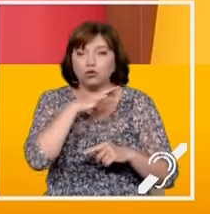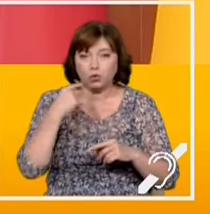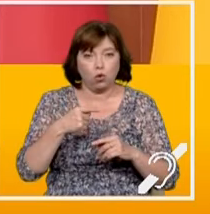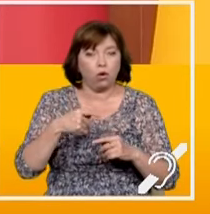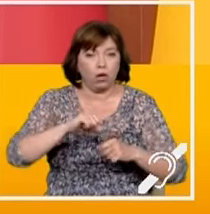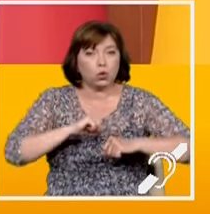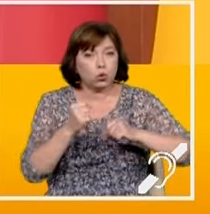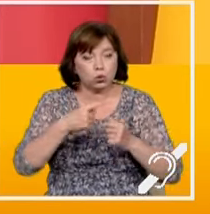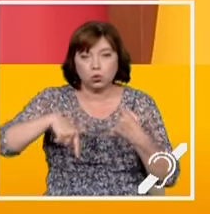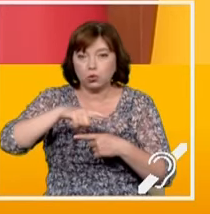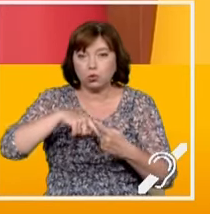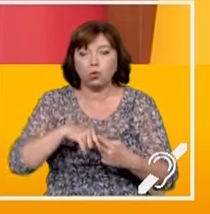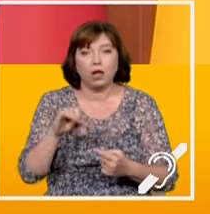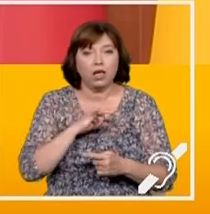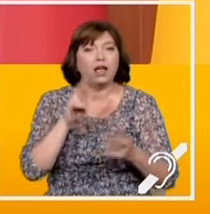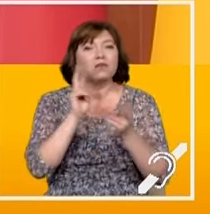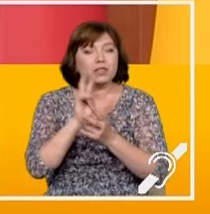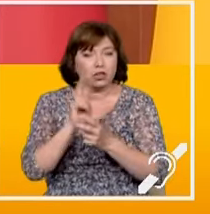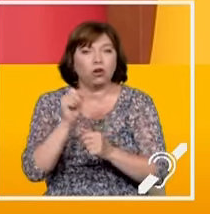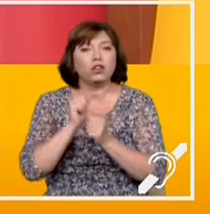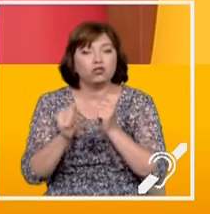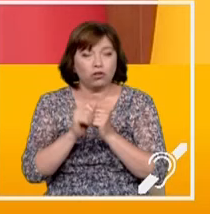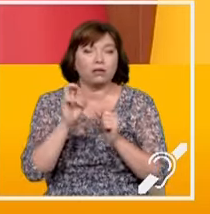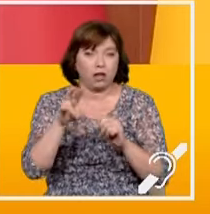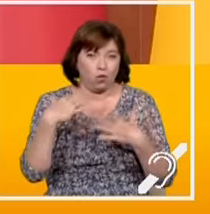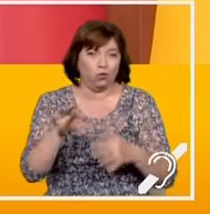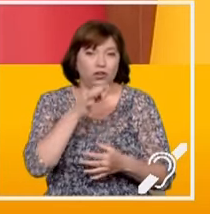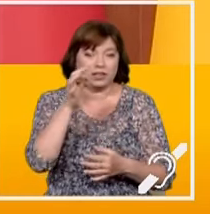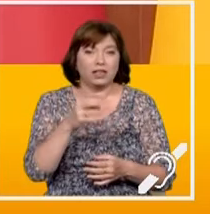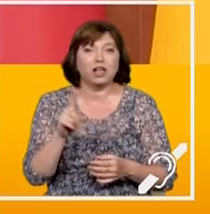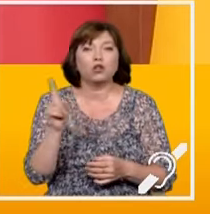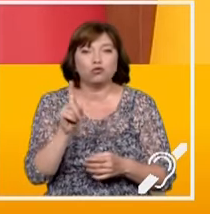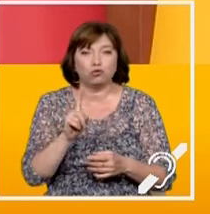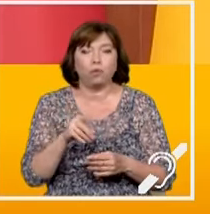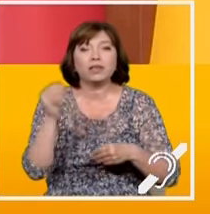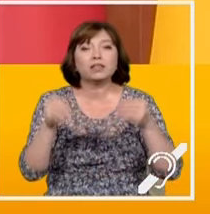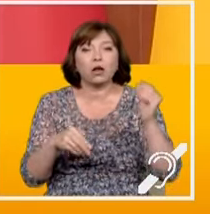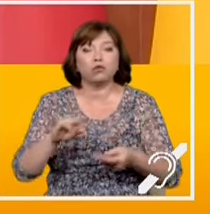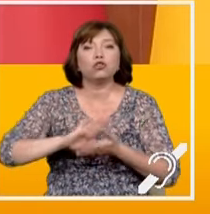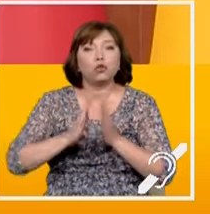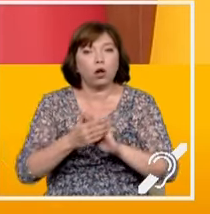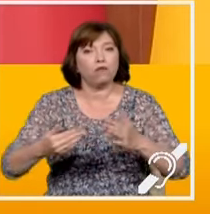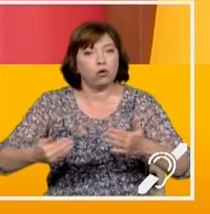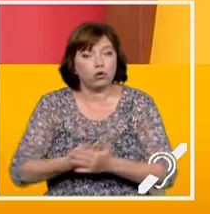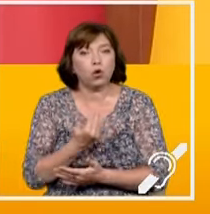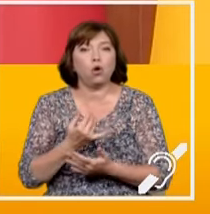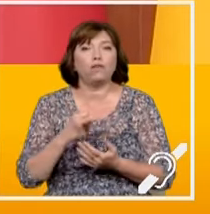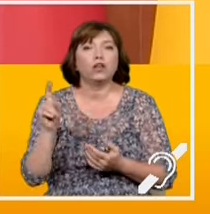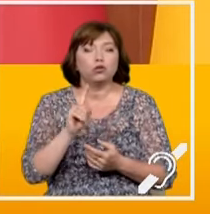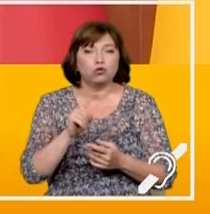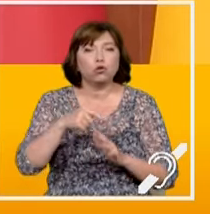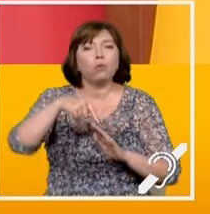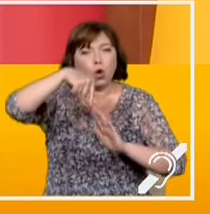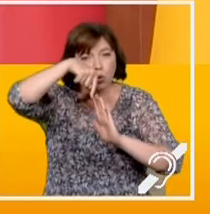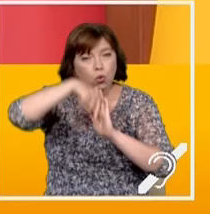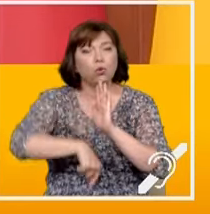și ne-am întâlnit deseori, după cum spuneam, pentru a încheia acorduri noi și pentru a